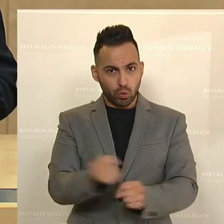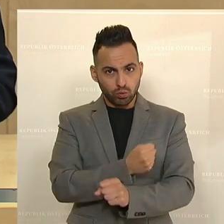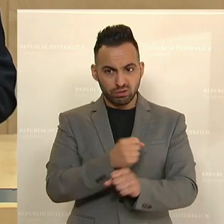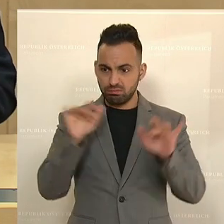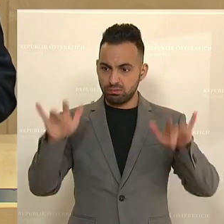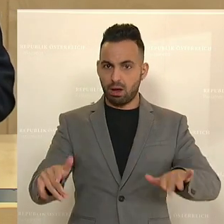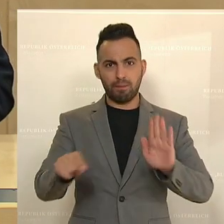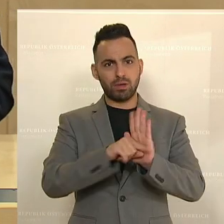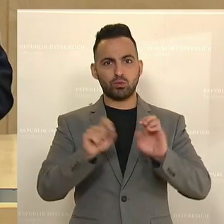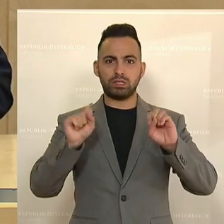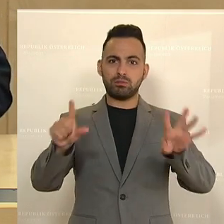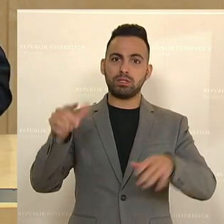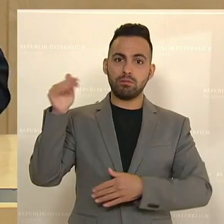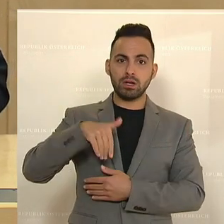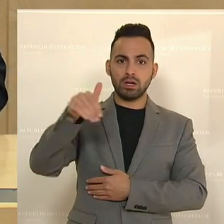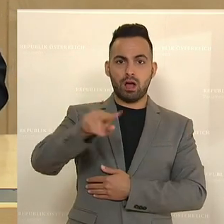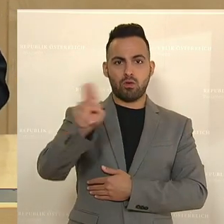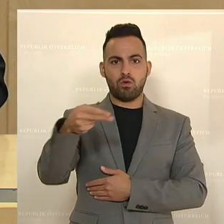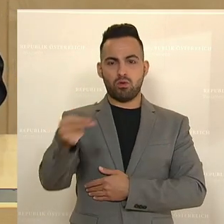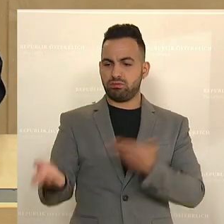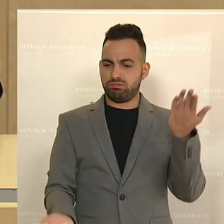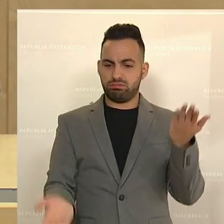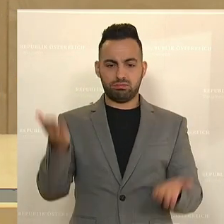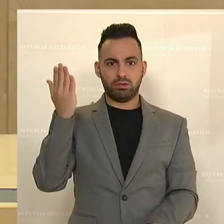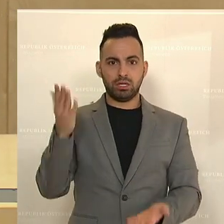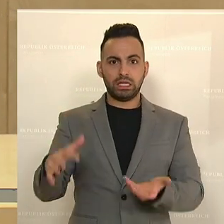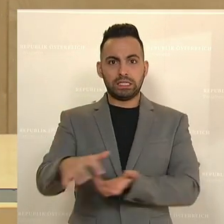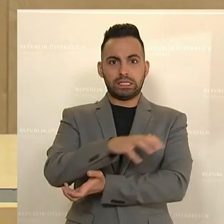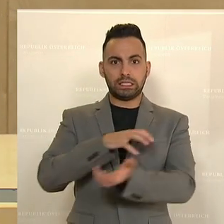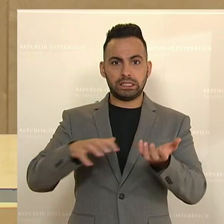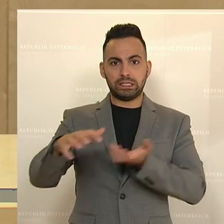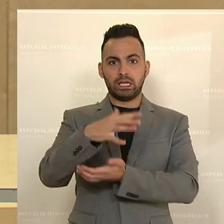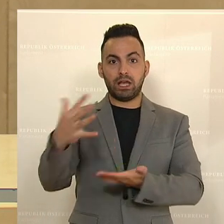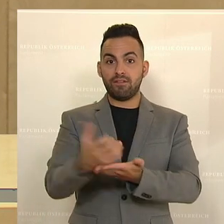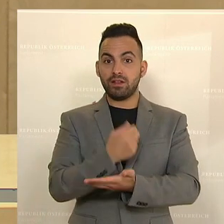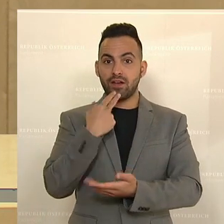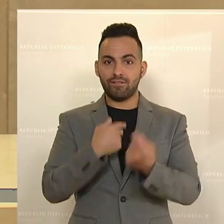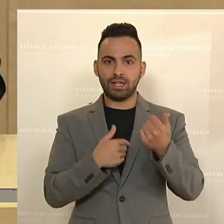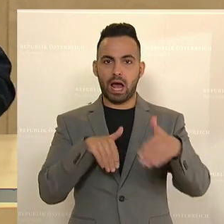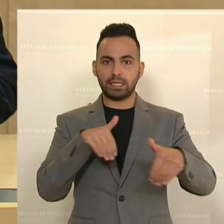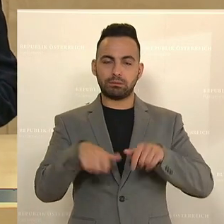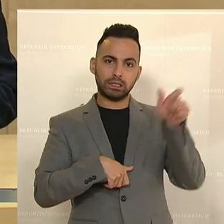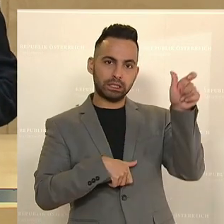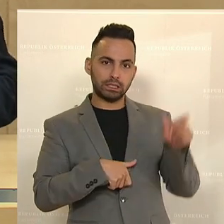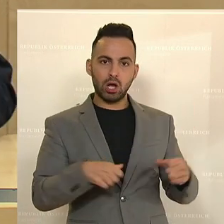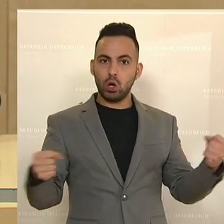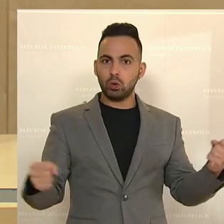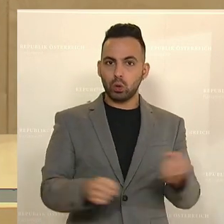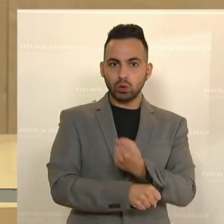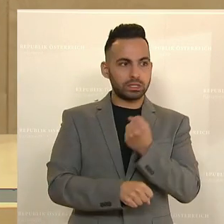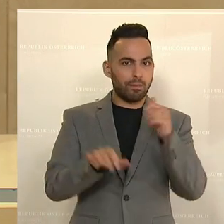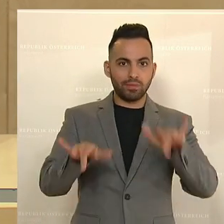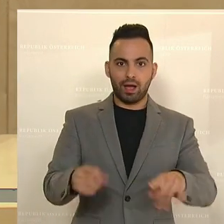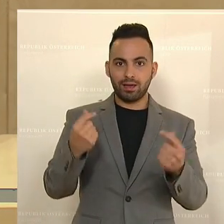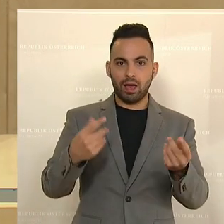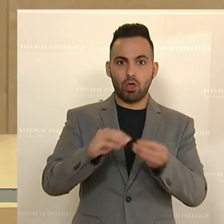Minus von 17 Milliarden Euro. Also eine Krisengewinnler ist der Finanzminister. Trotzdem kommen wir mit dem Geld nicht aus, das wir